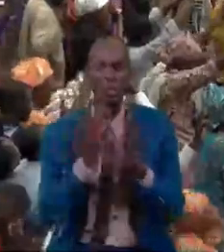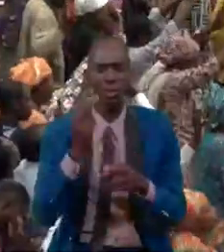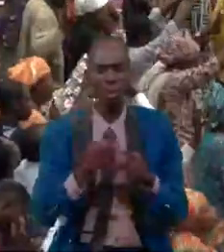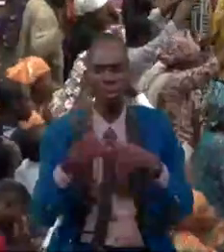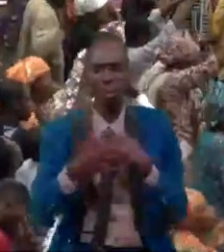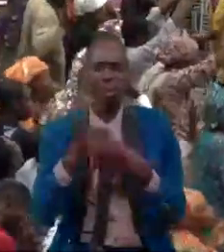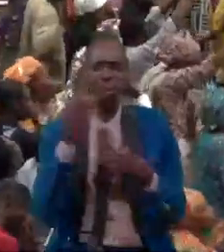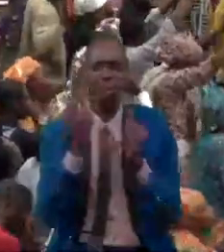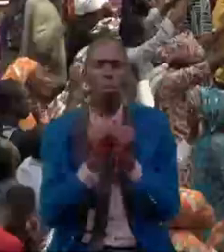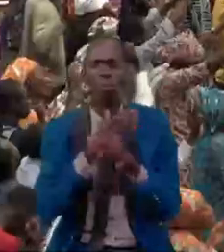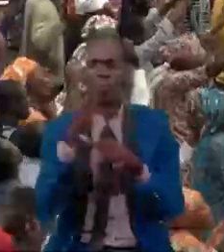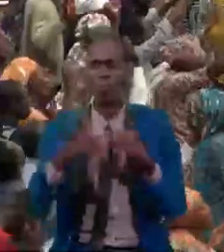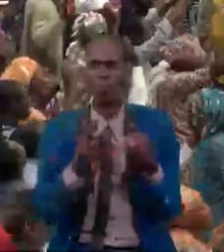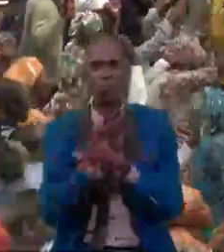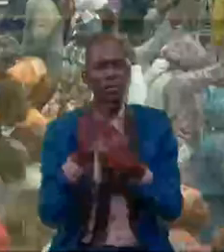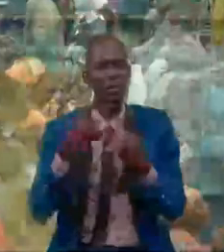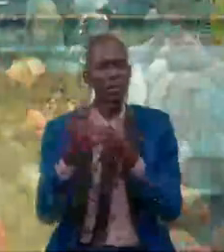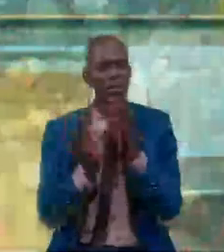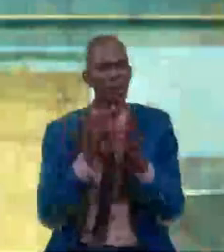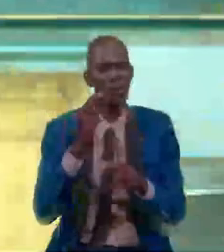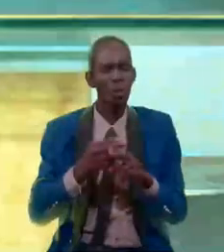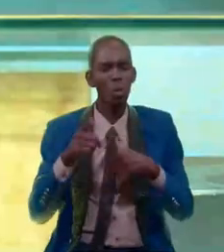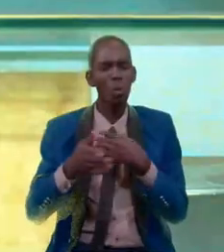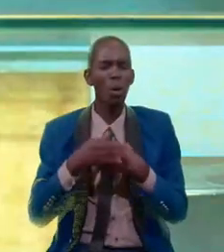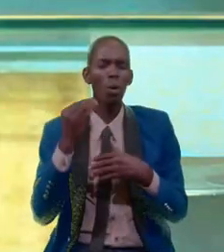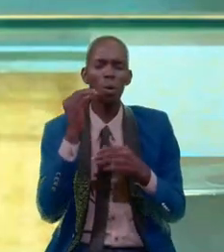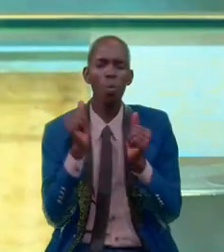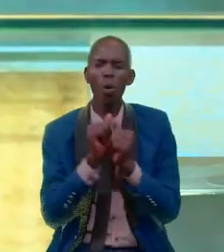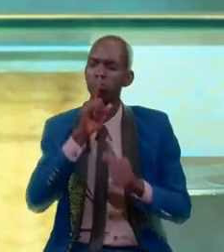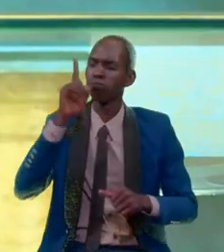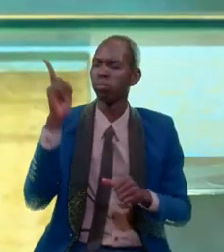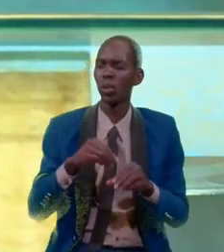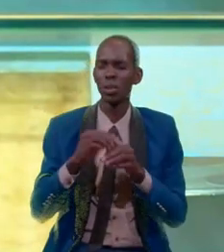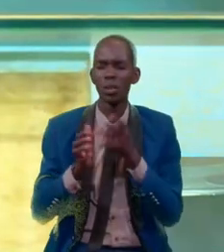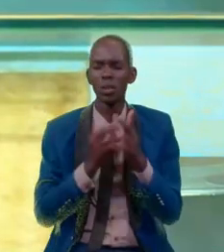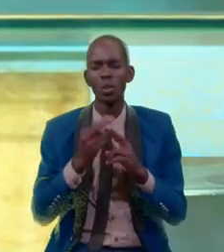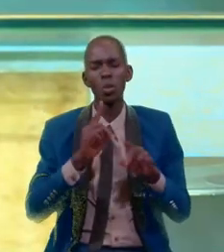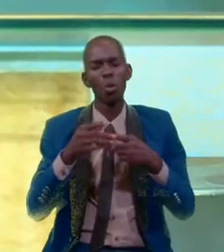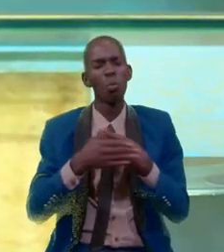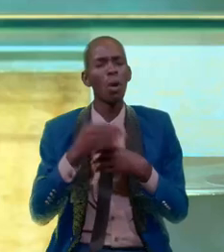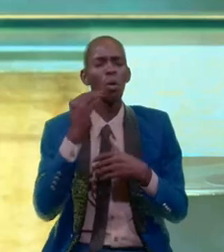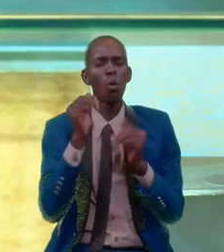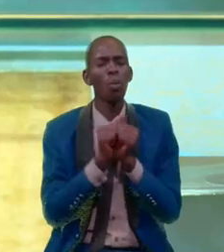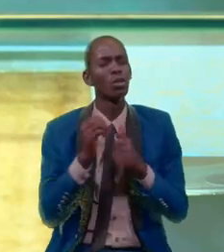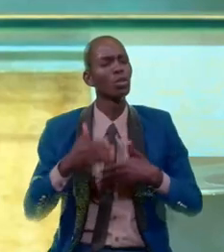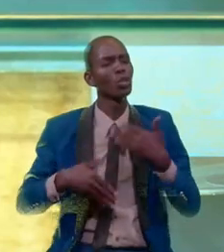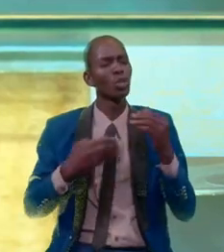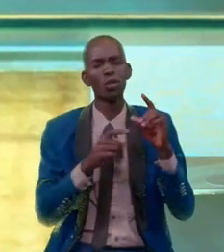totale, qu'il aille avec l'assurance, qu'il aille avec la joie du Seigneur.